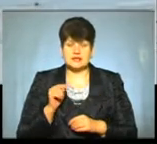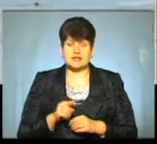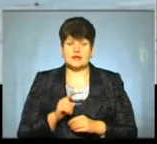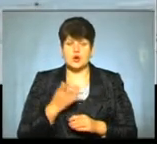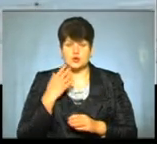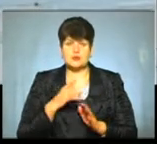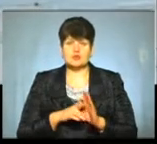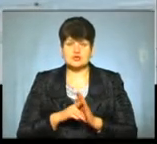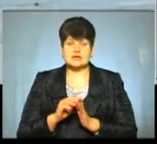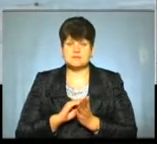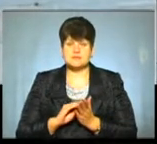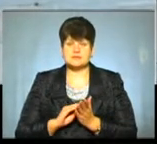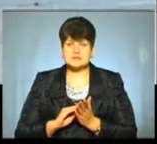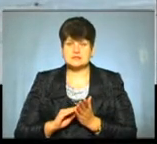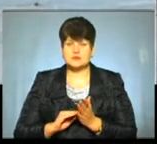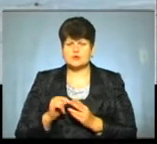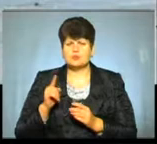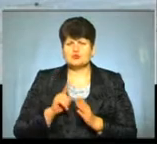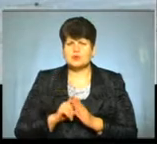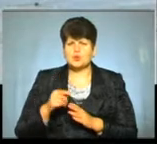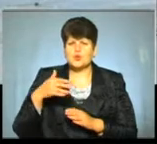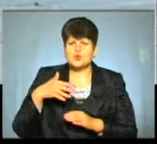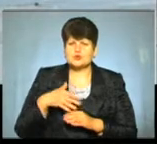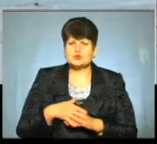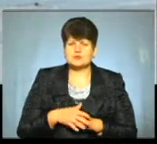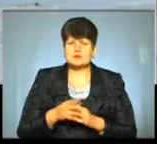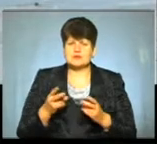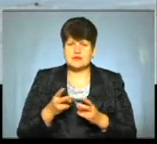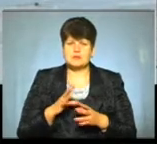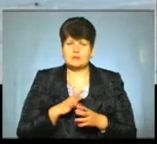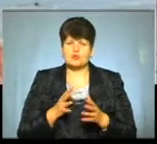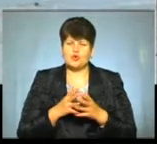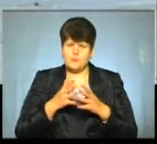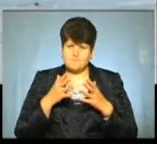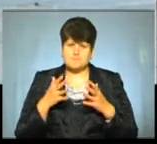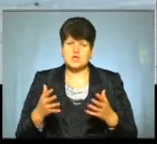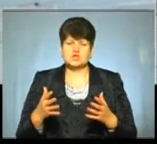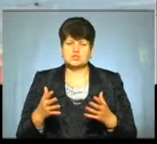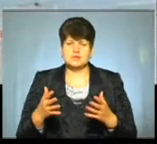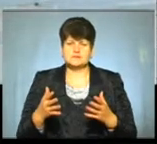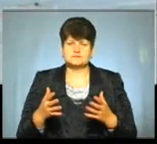коли починаєш писати, тоді починаєш розуміти, що все ж таки треба було більше